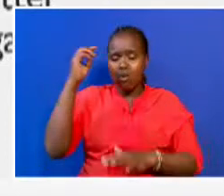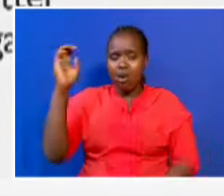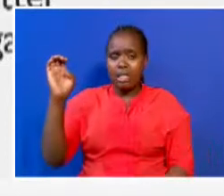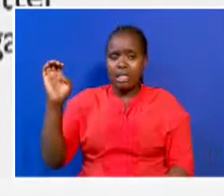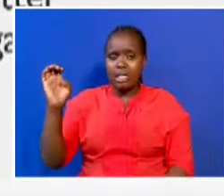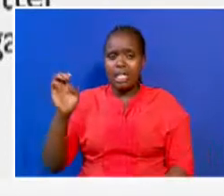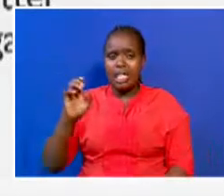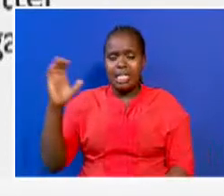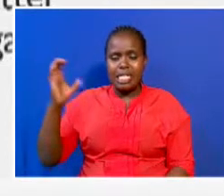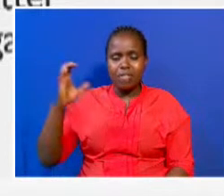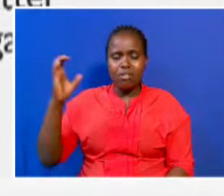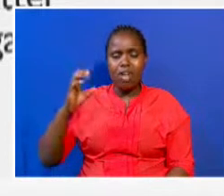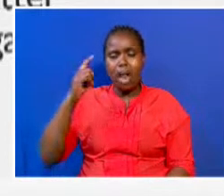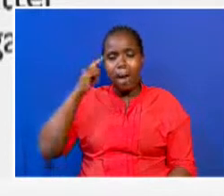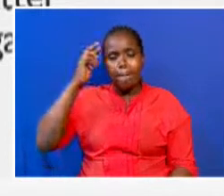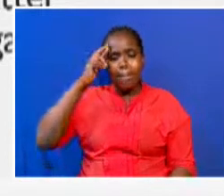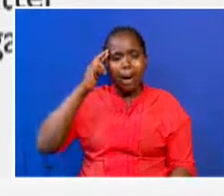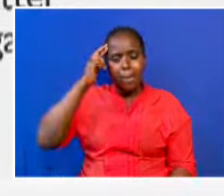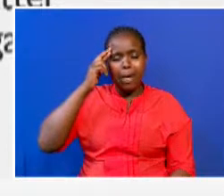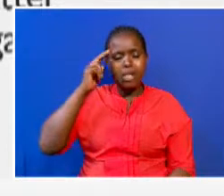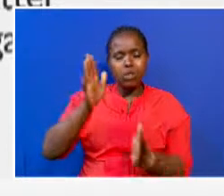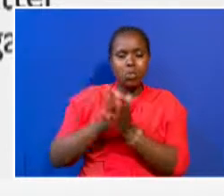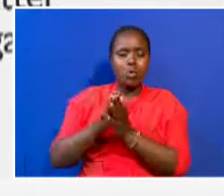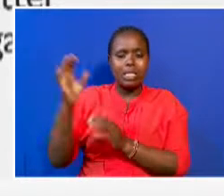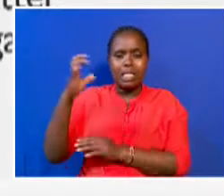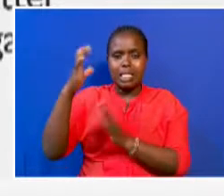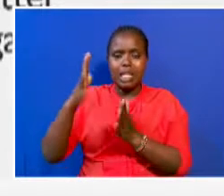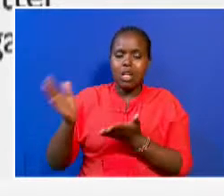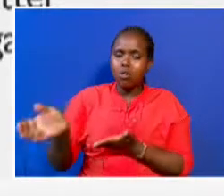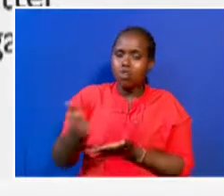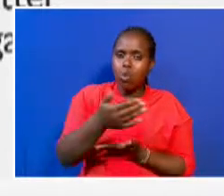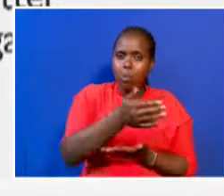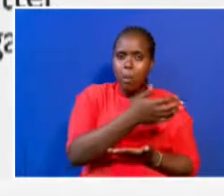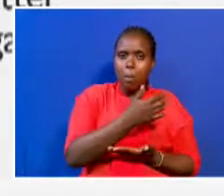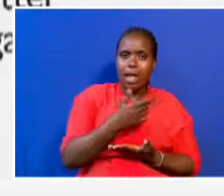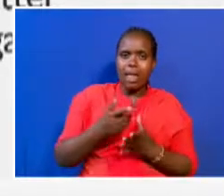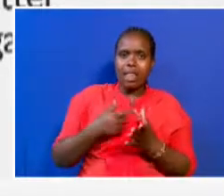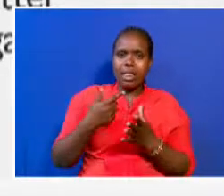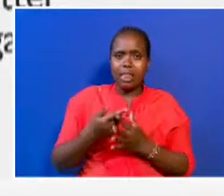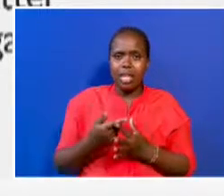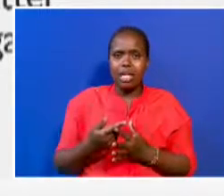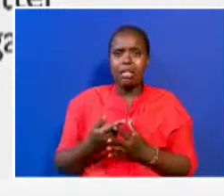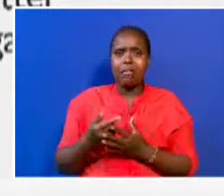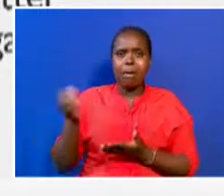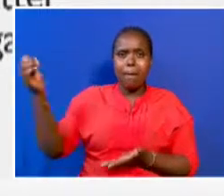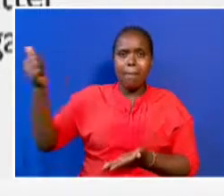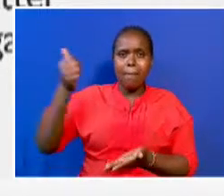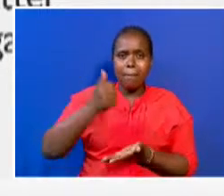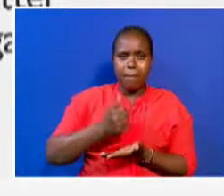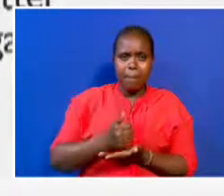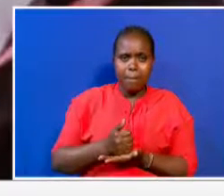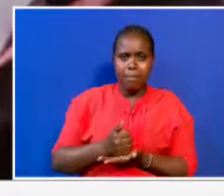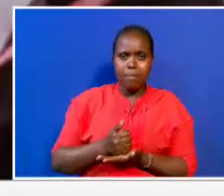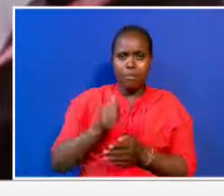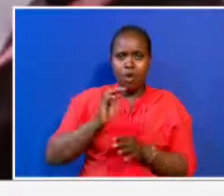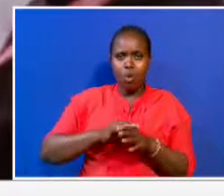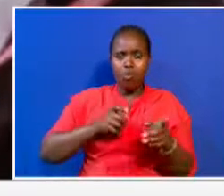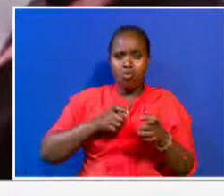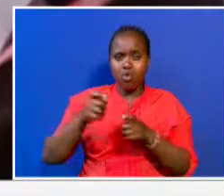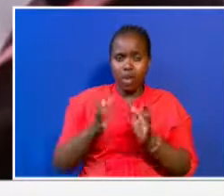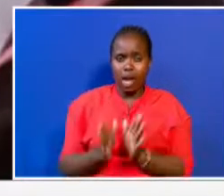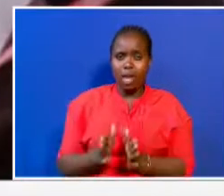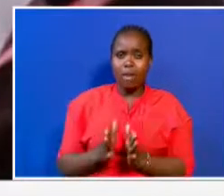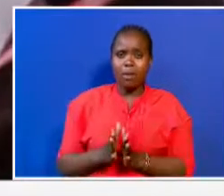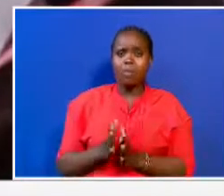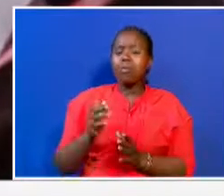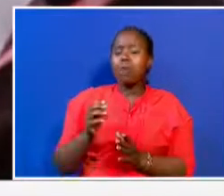purpose and the ability of citizens to mobilize in order to reform or replace oppressive government. Profesa